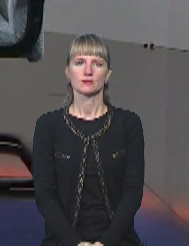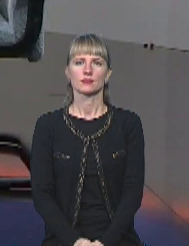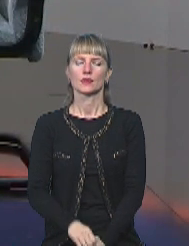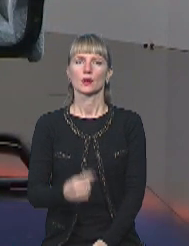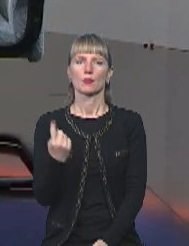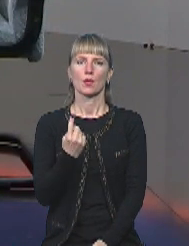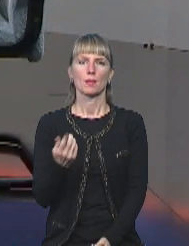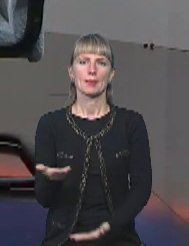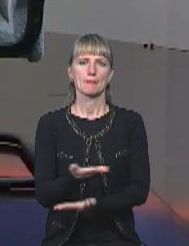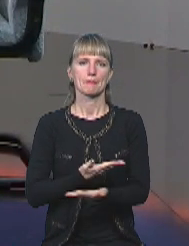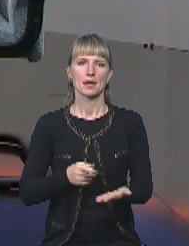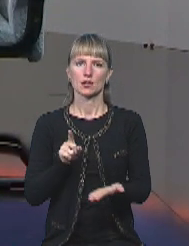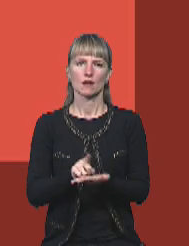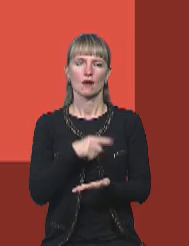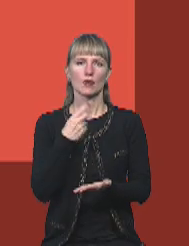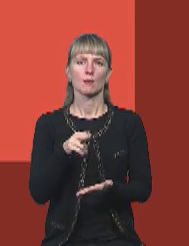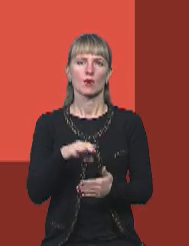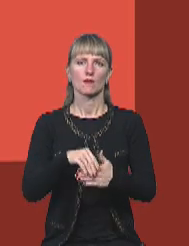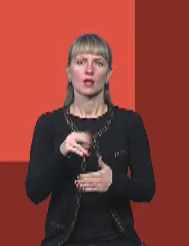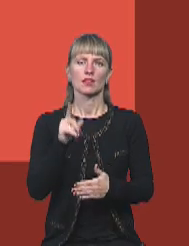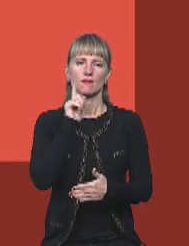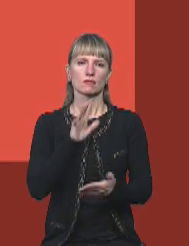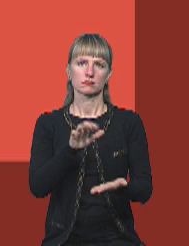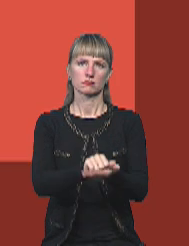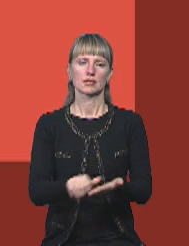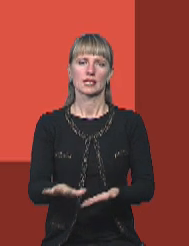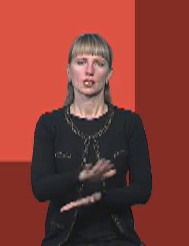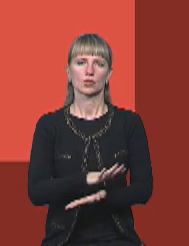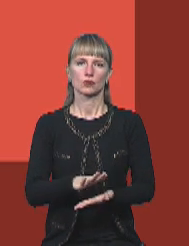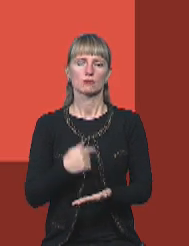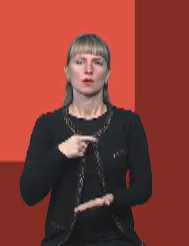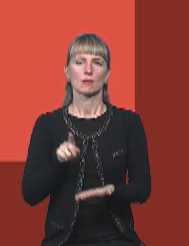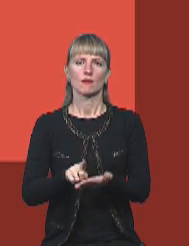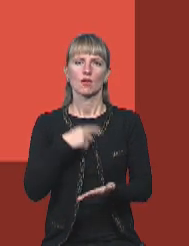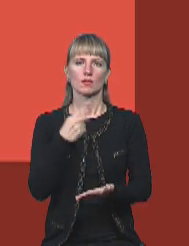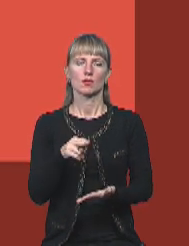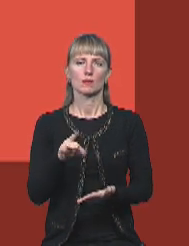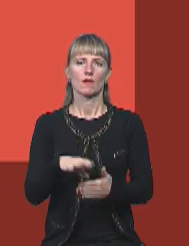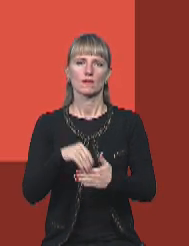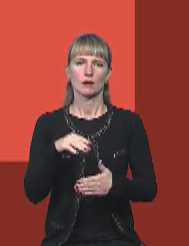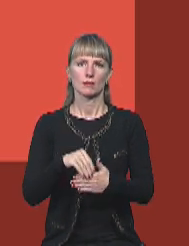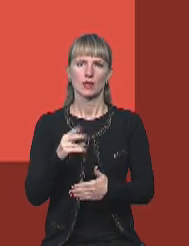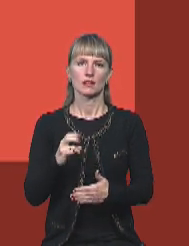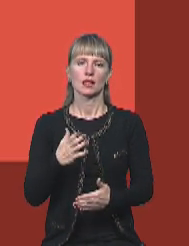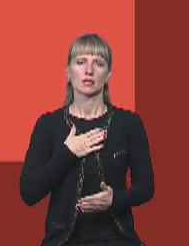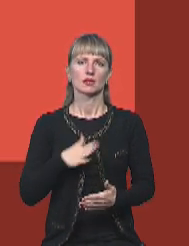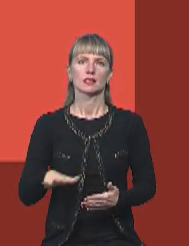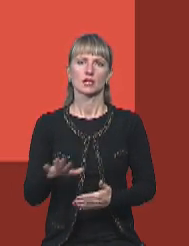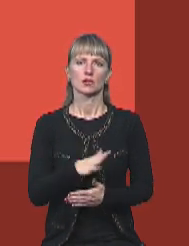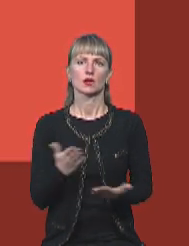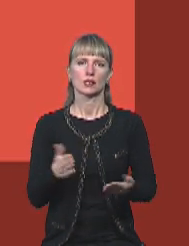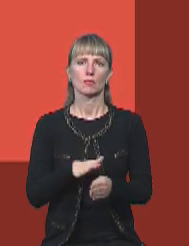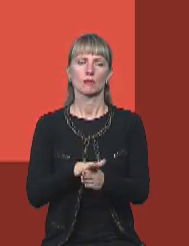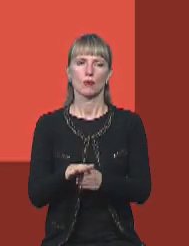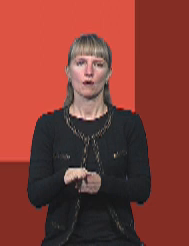По-перше, ми не повинні говорити про вибори на тимчасово окупованих територіях. Ми повинні говорити про вибори на наших територіях, які повністю